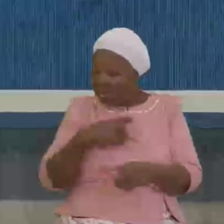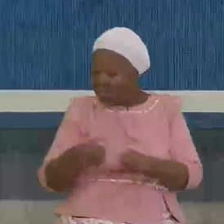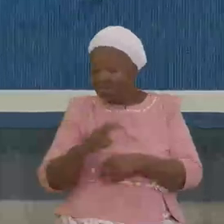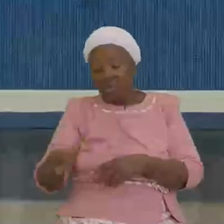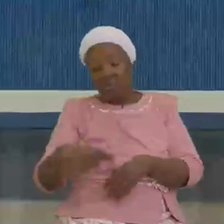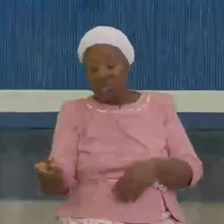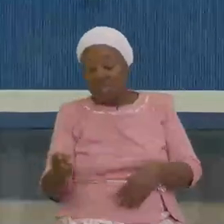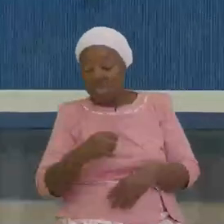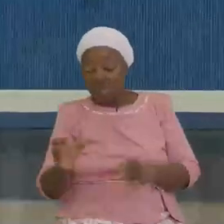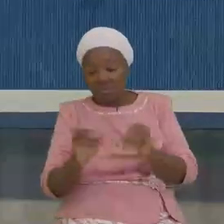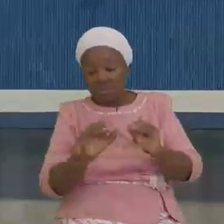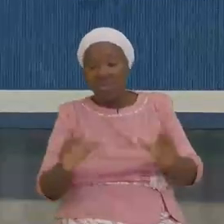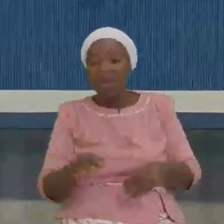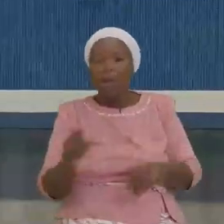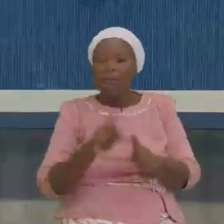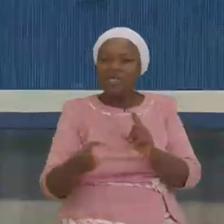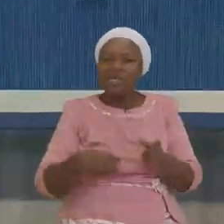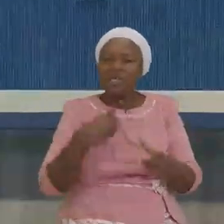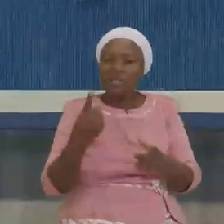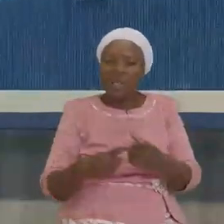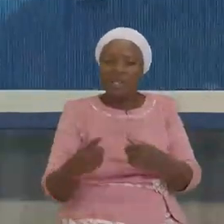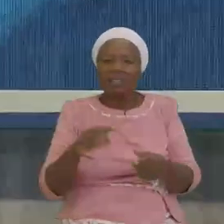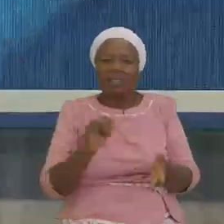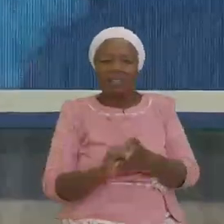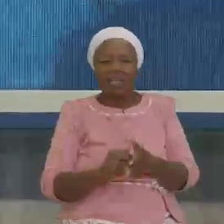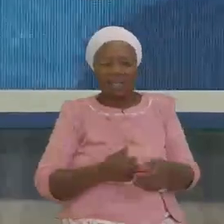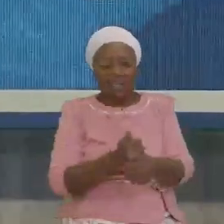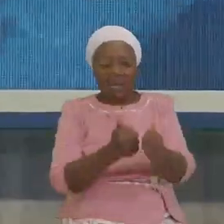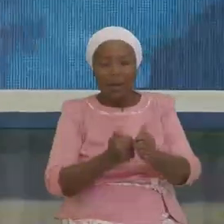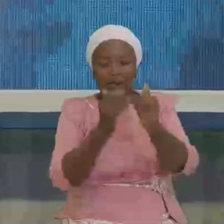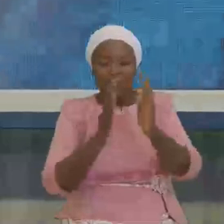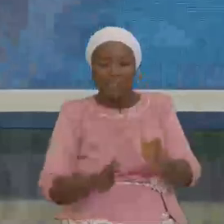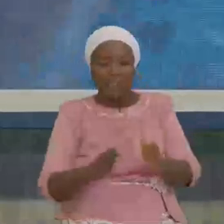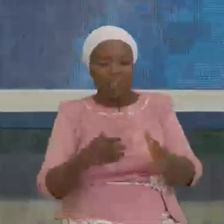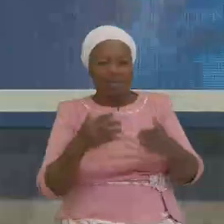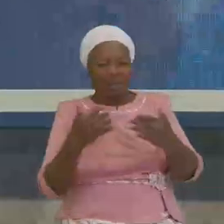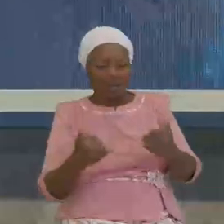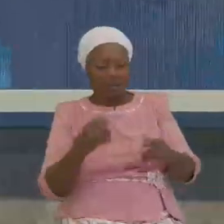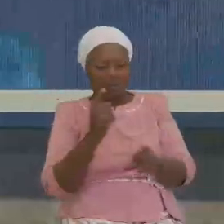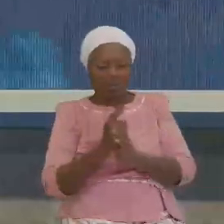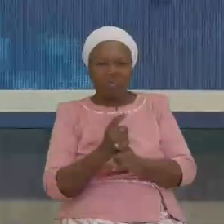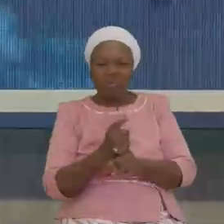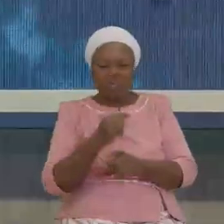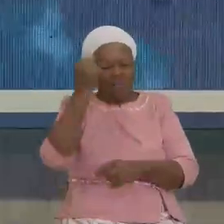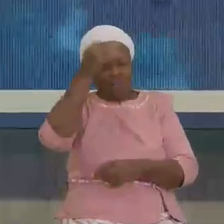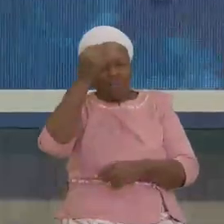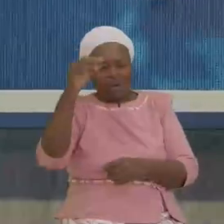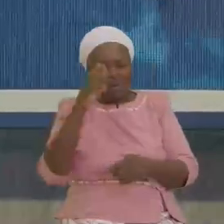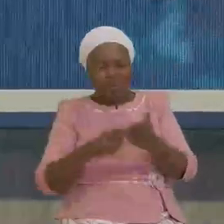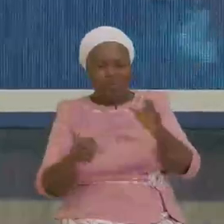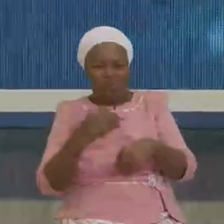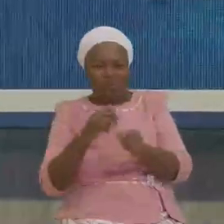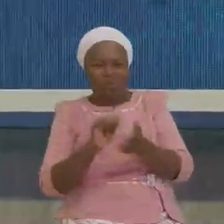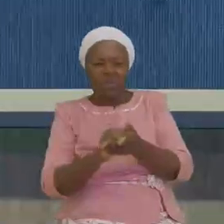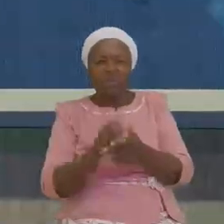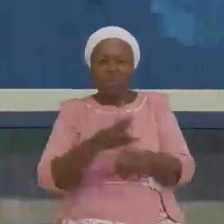Le bois là se présente indigne. Le bois là se présente inutile. Et le menuisier